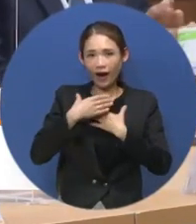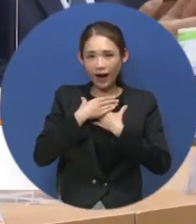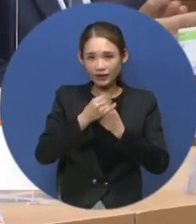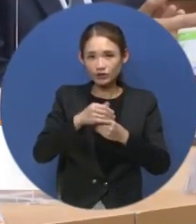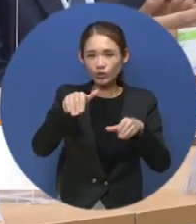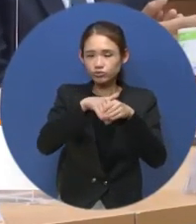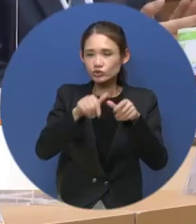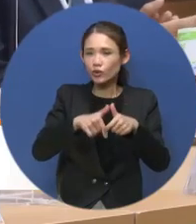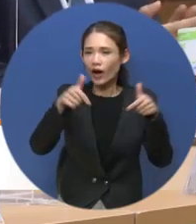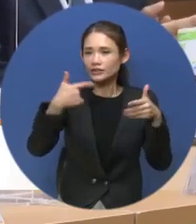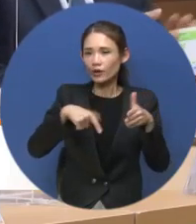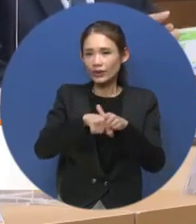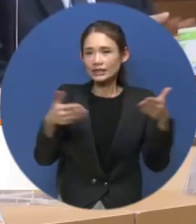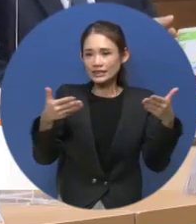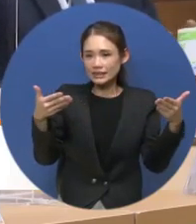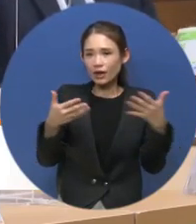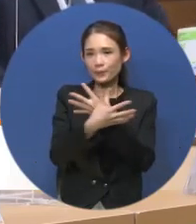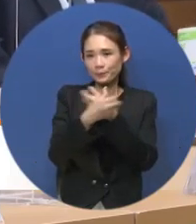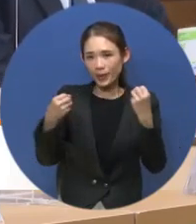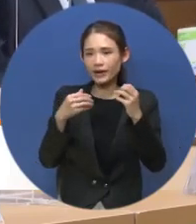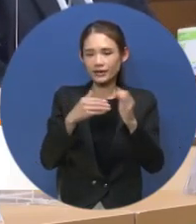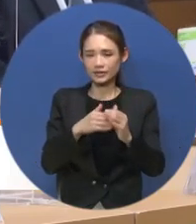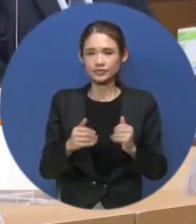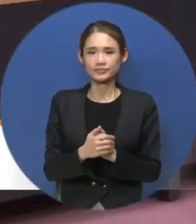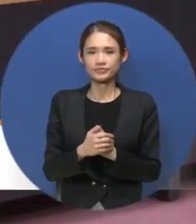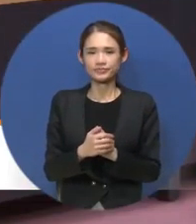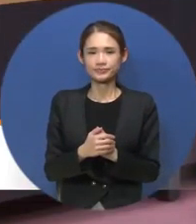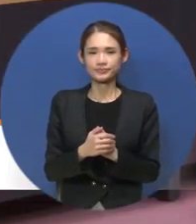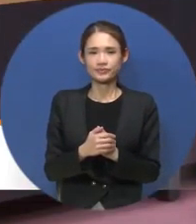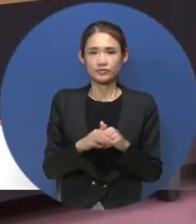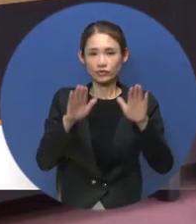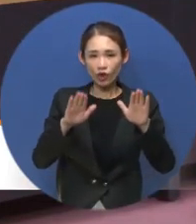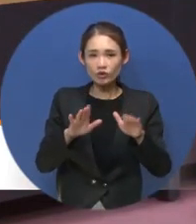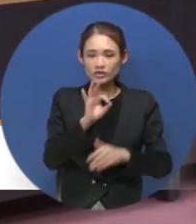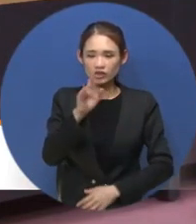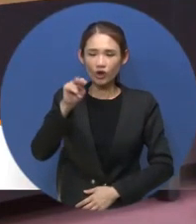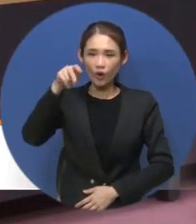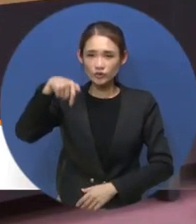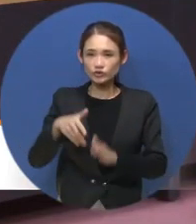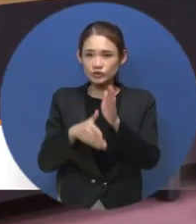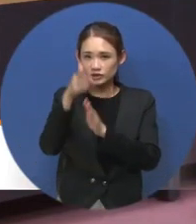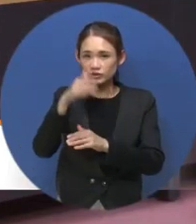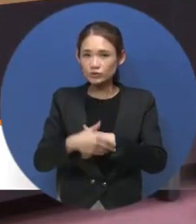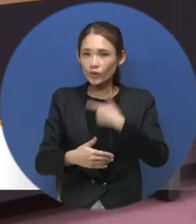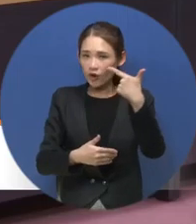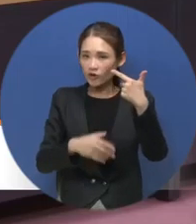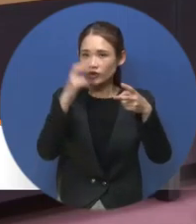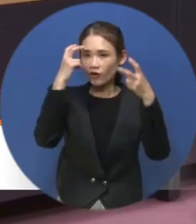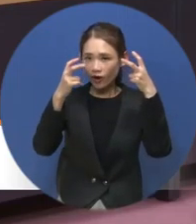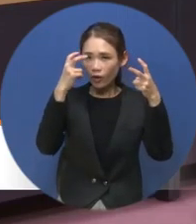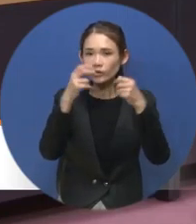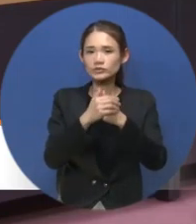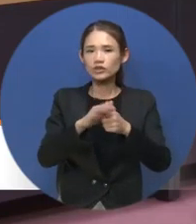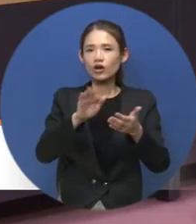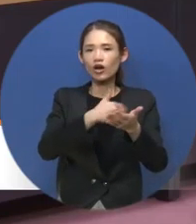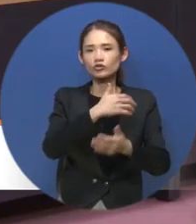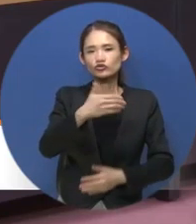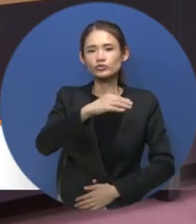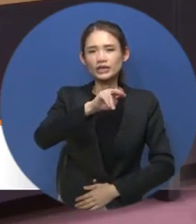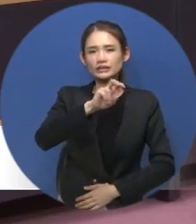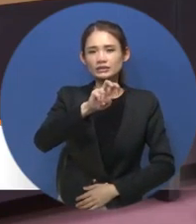여수시가 지난 10일 여수시청에서 여수교육지원청과 여수경찰서, 그리고 전동 킥보드 대여업체